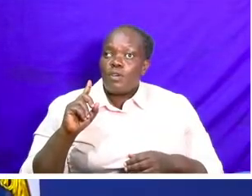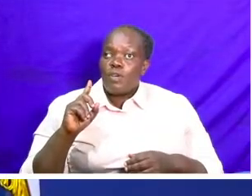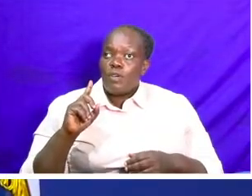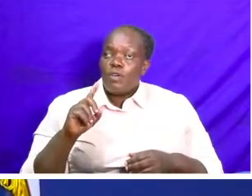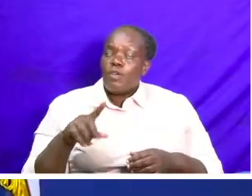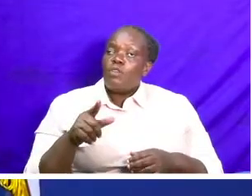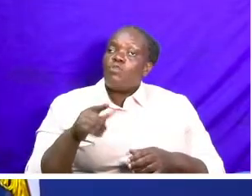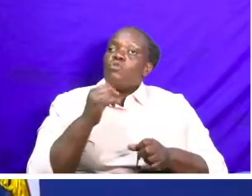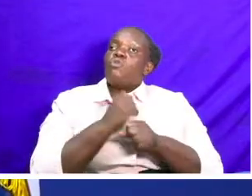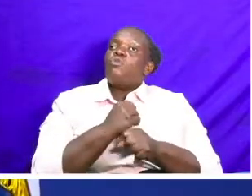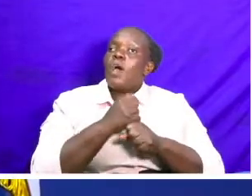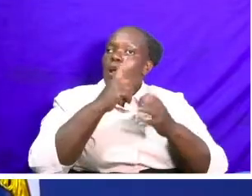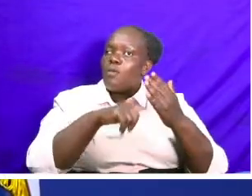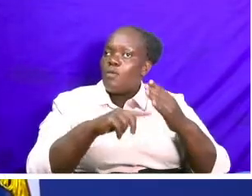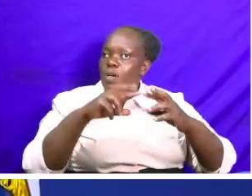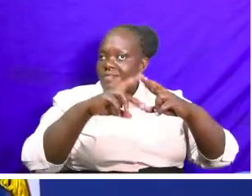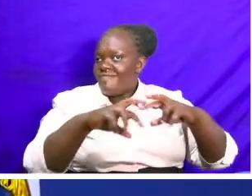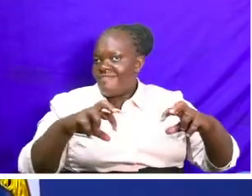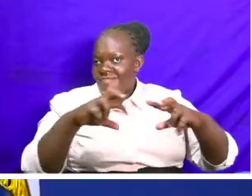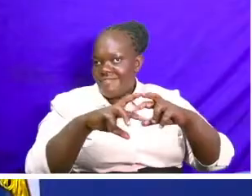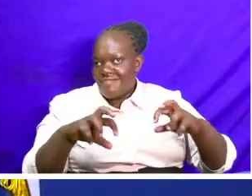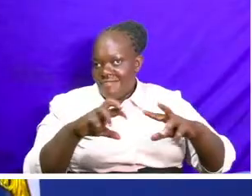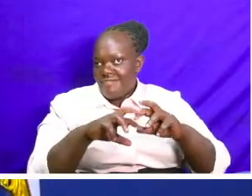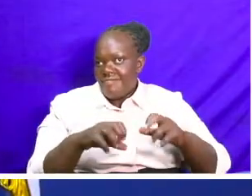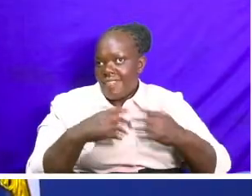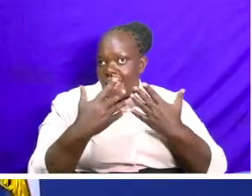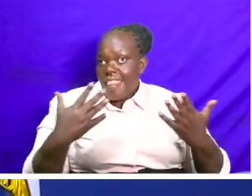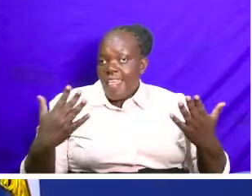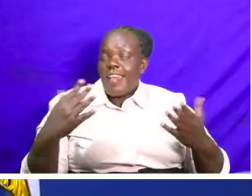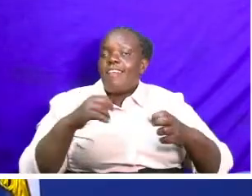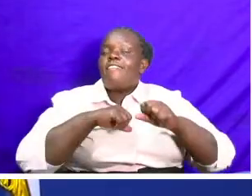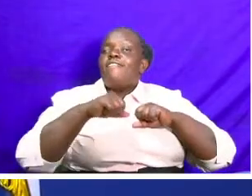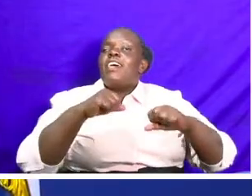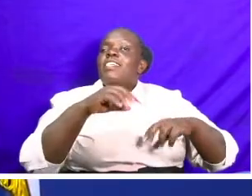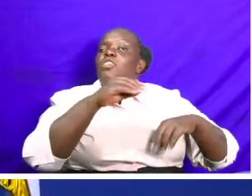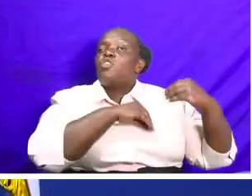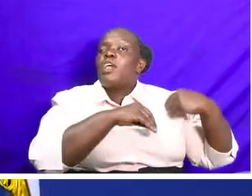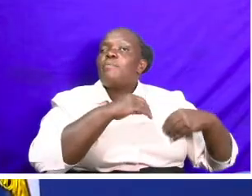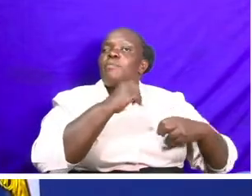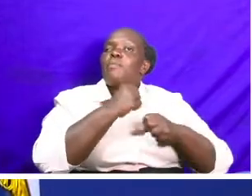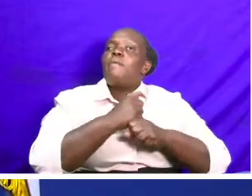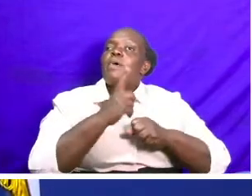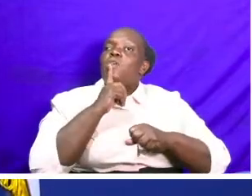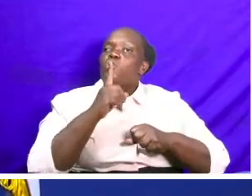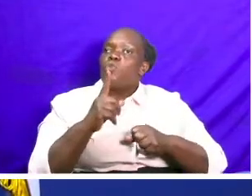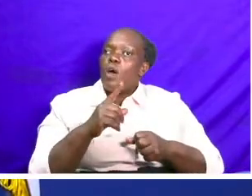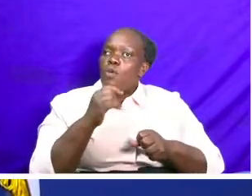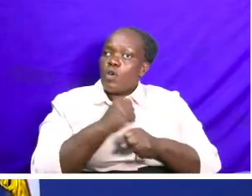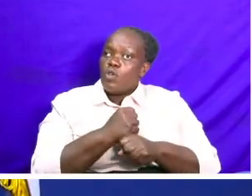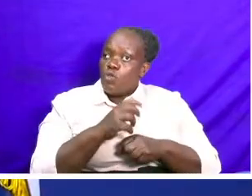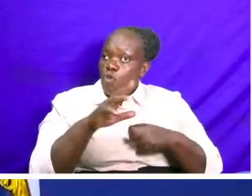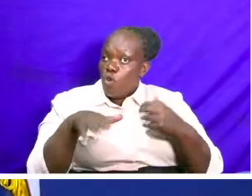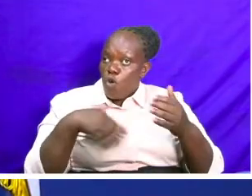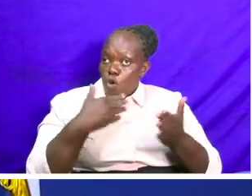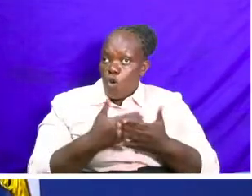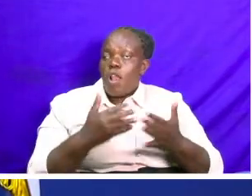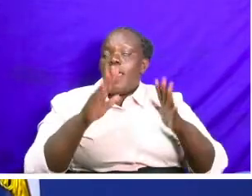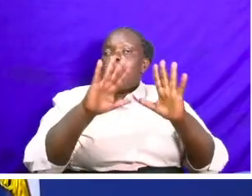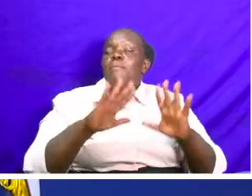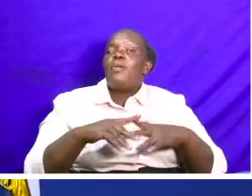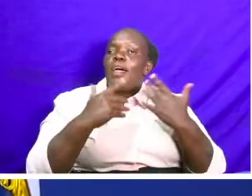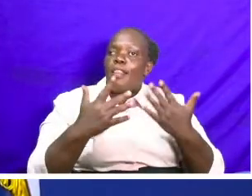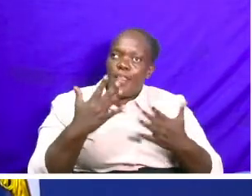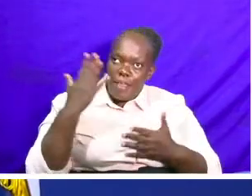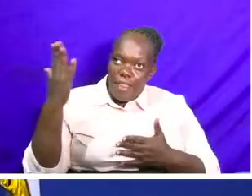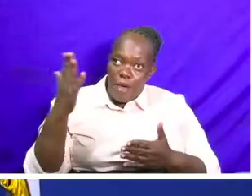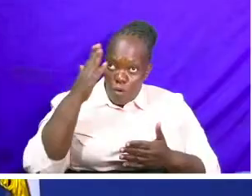ambayo itakuwa ikifanya utafiti kwa mambo ya kupigana na ufisadi na kuhakikisha kwamba tunafanya yale ambayo yanafaa zaidi,